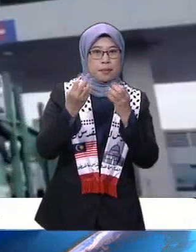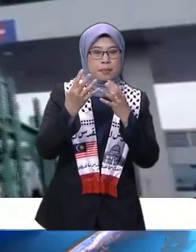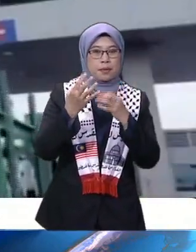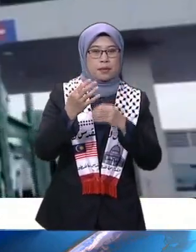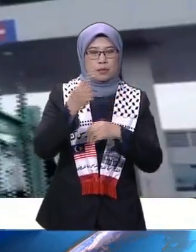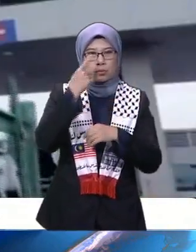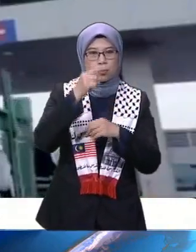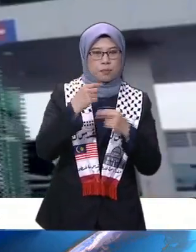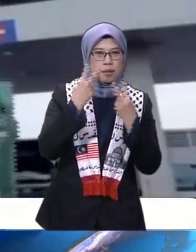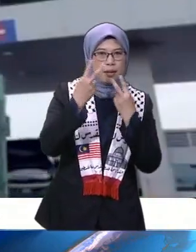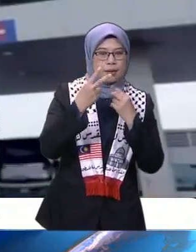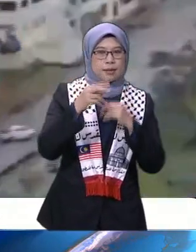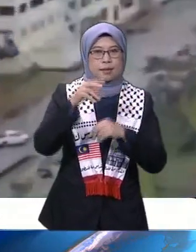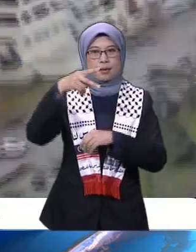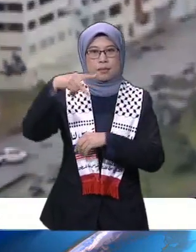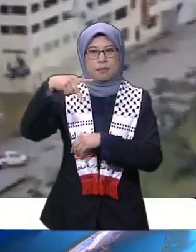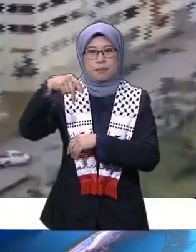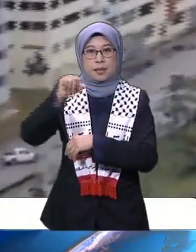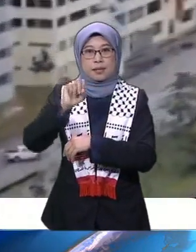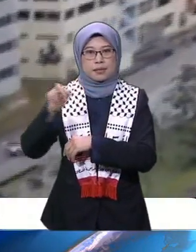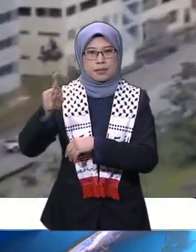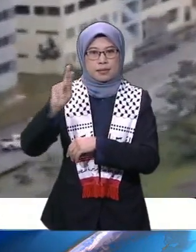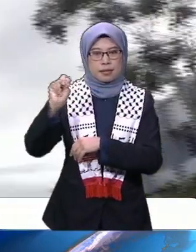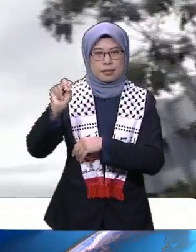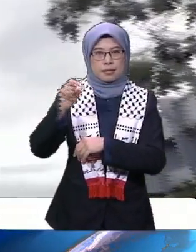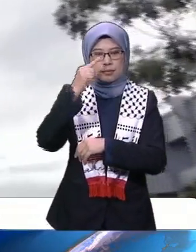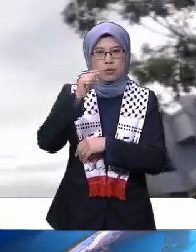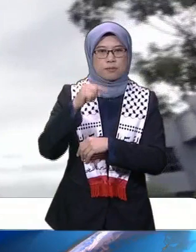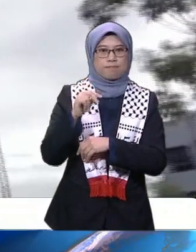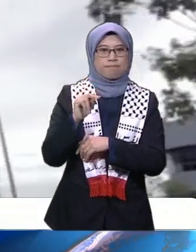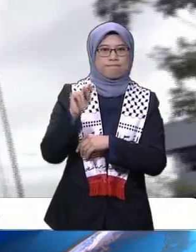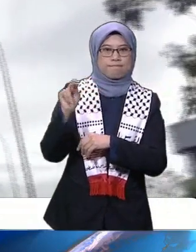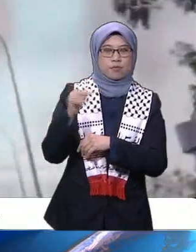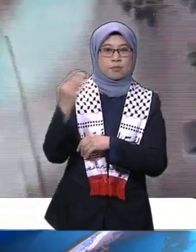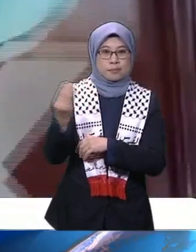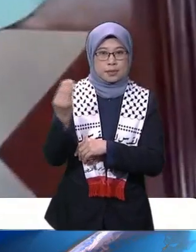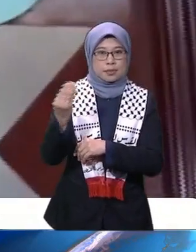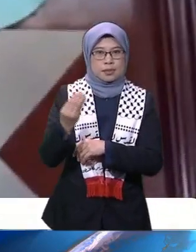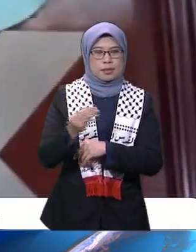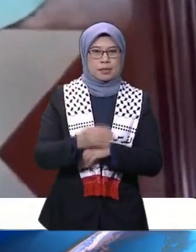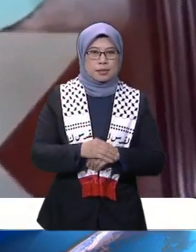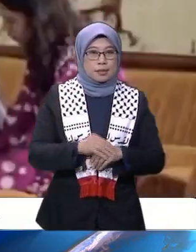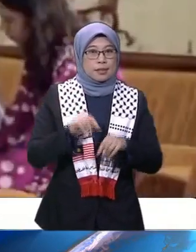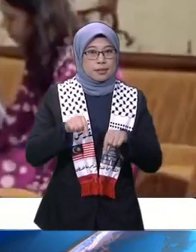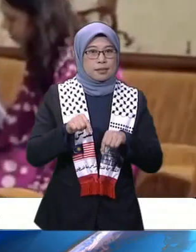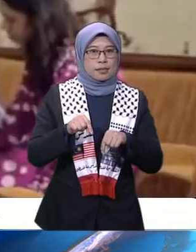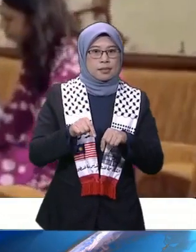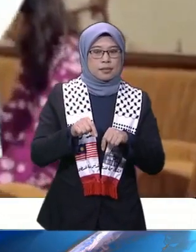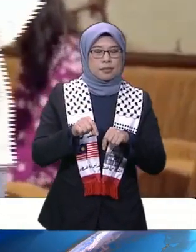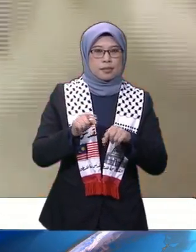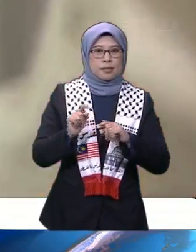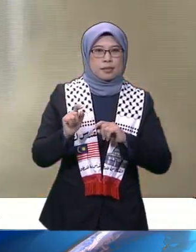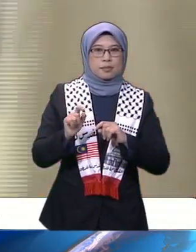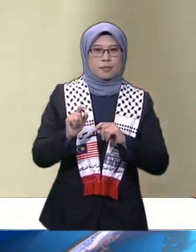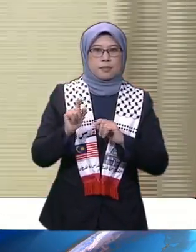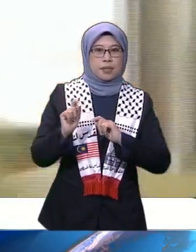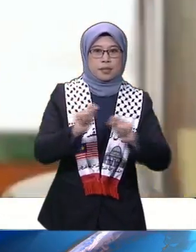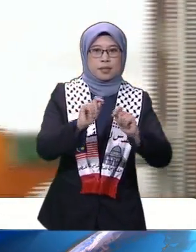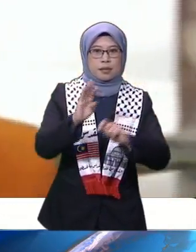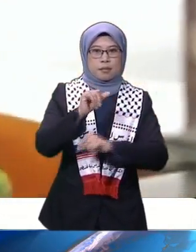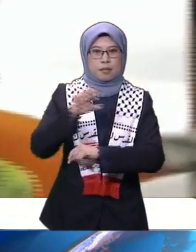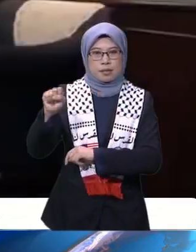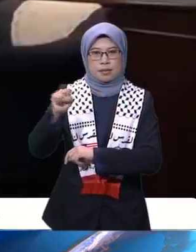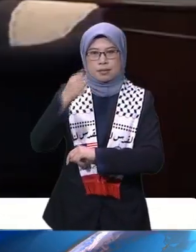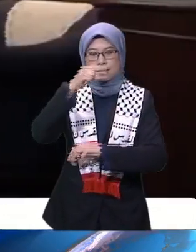capital markets from underweight to neutral. So these are the reactions from the financial